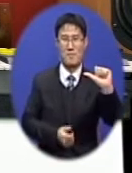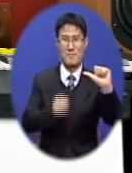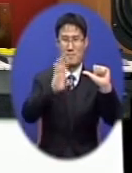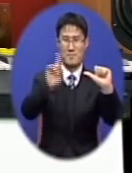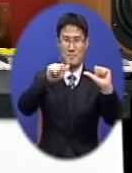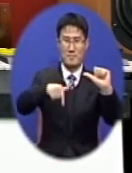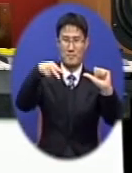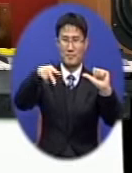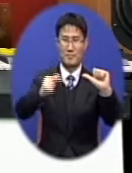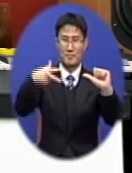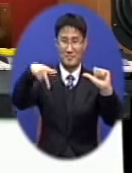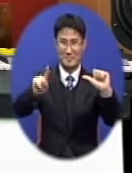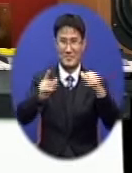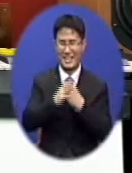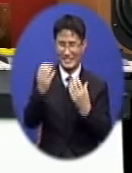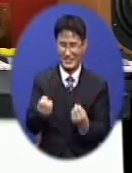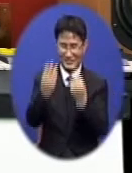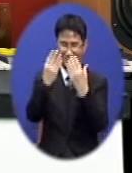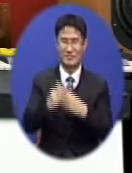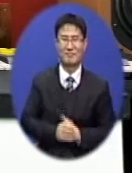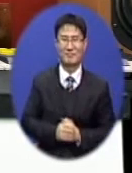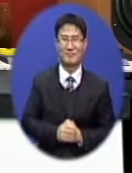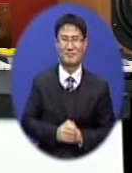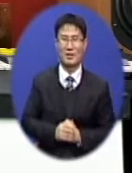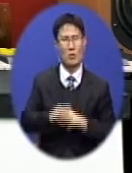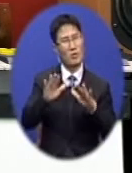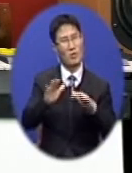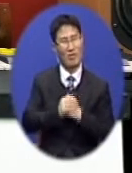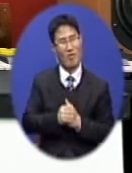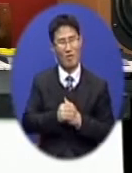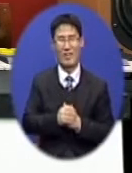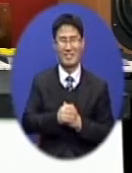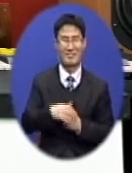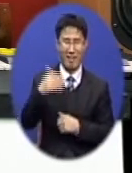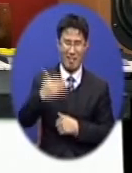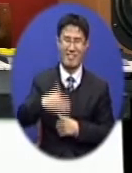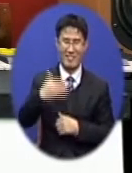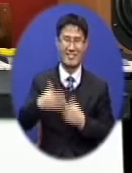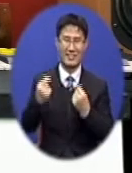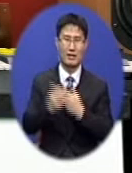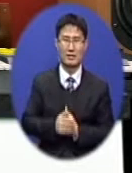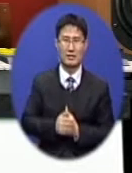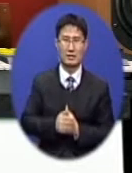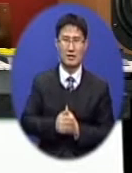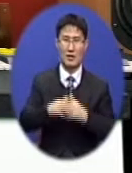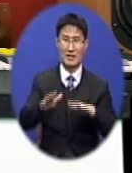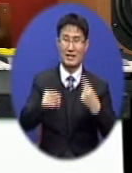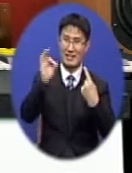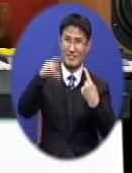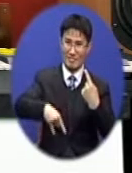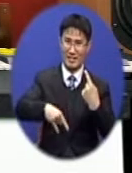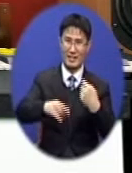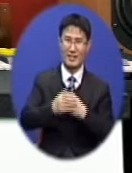아차상 5번 박찬자님 축하드립니다. 야, 오늘 뭐 어마어마하네요. 네. 자, 드디어 오늘의